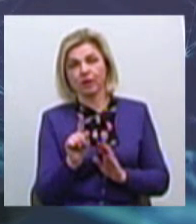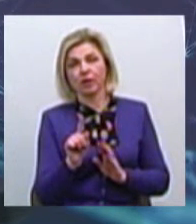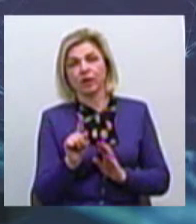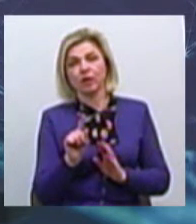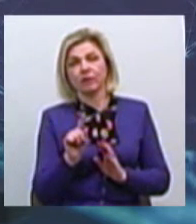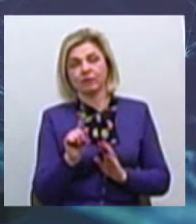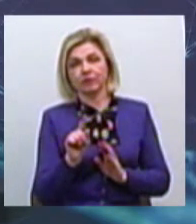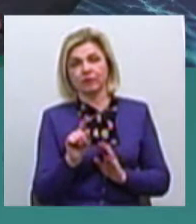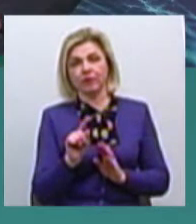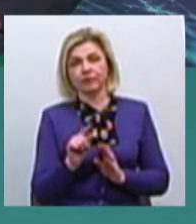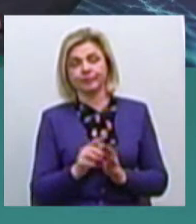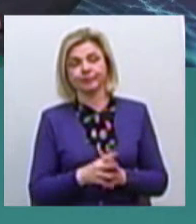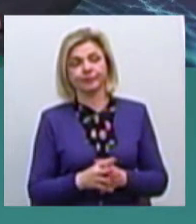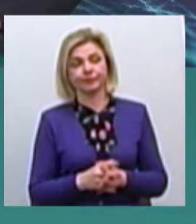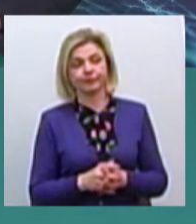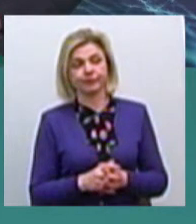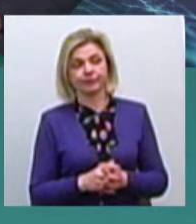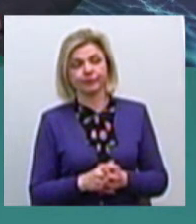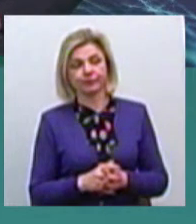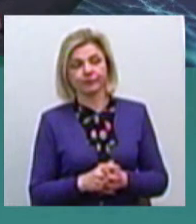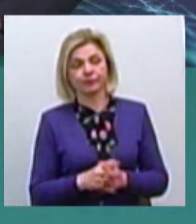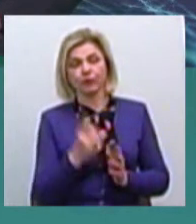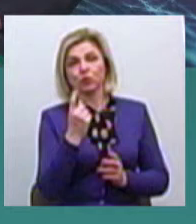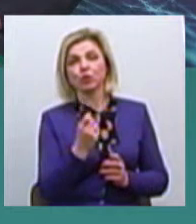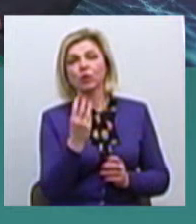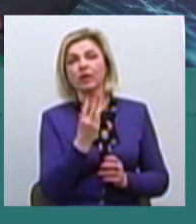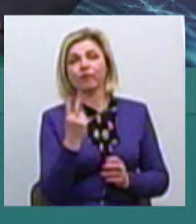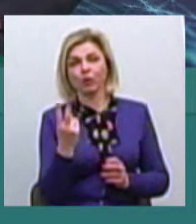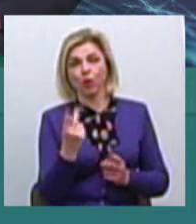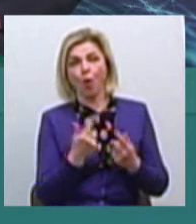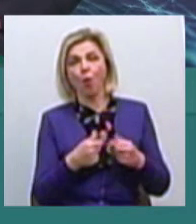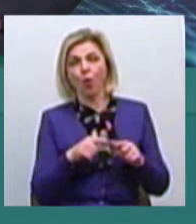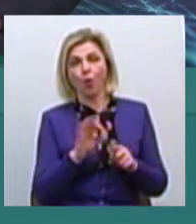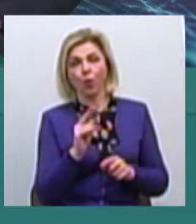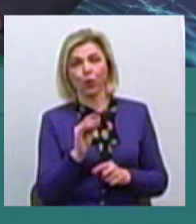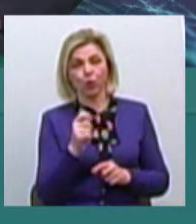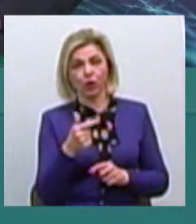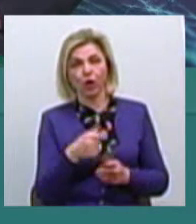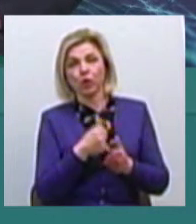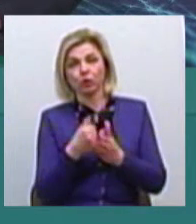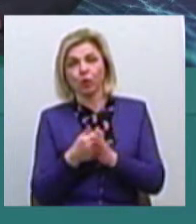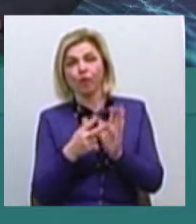82,61 на 132 окрузі до